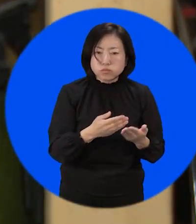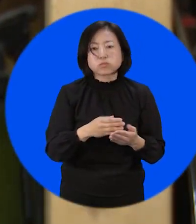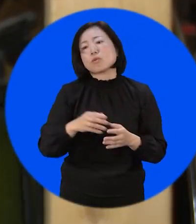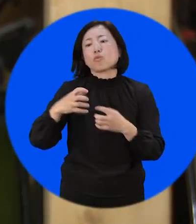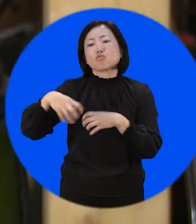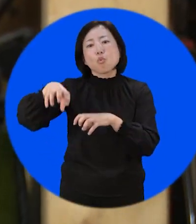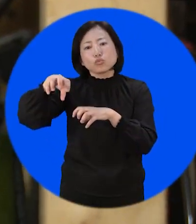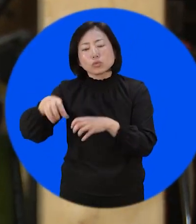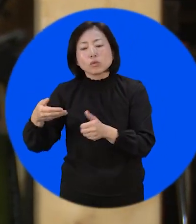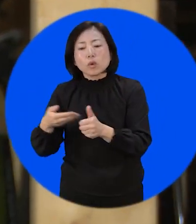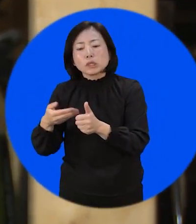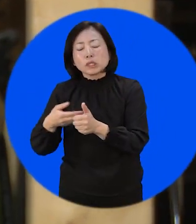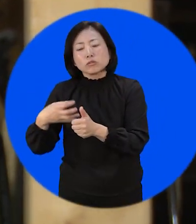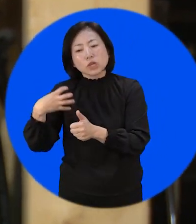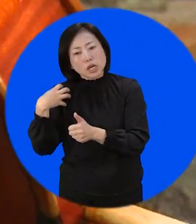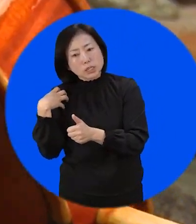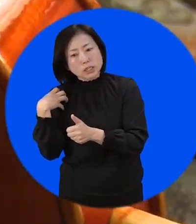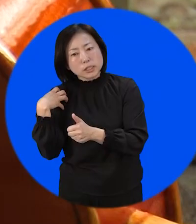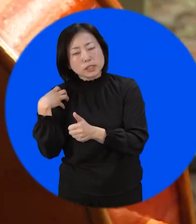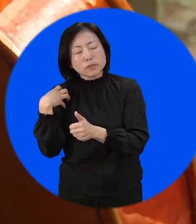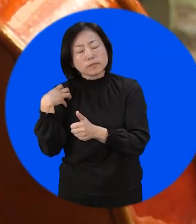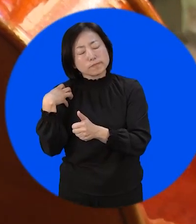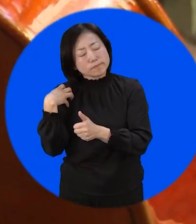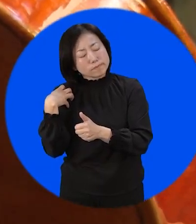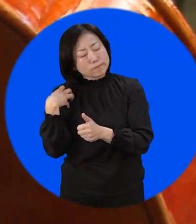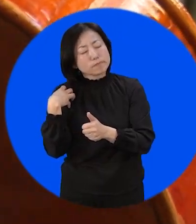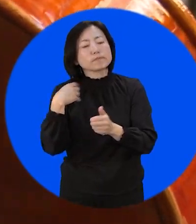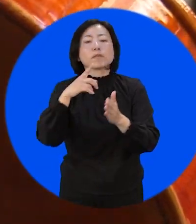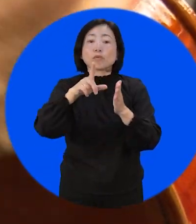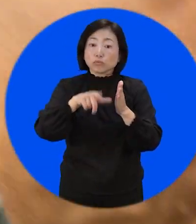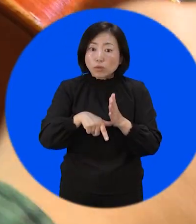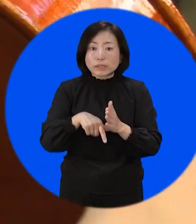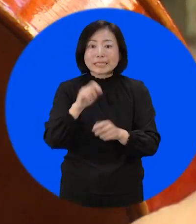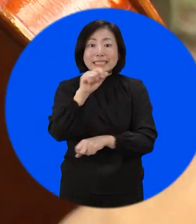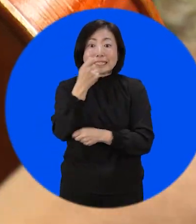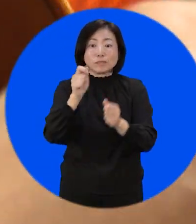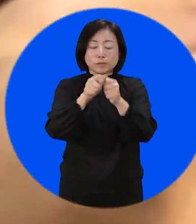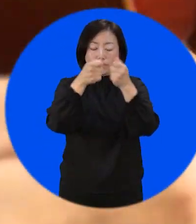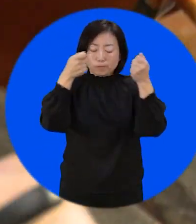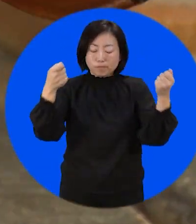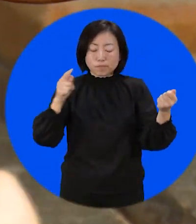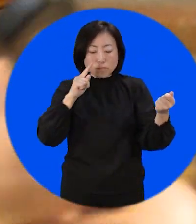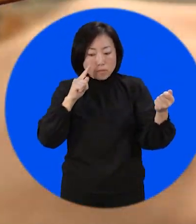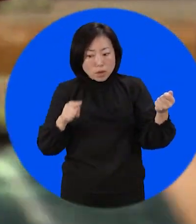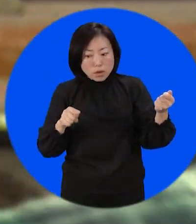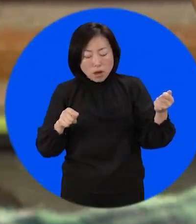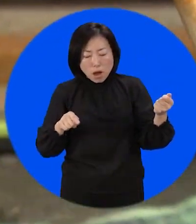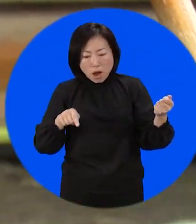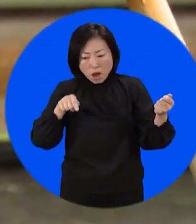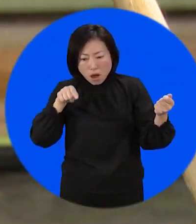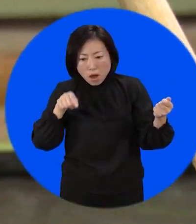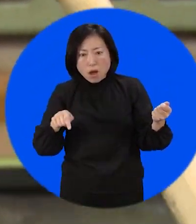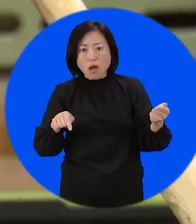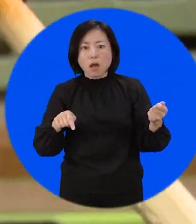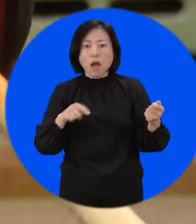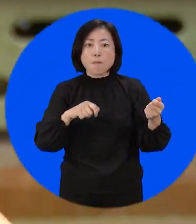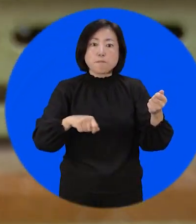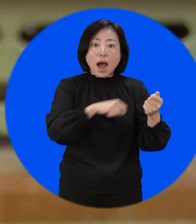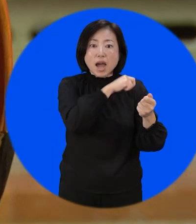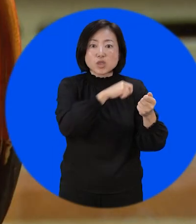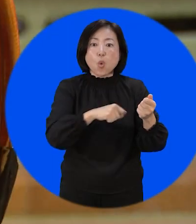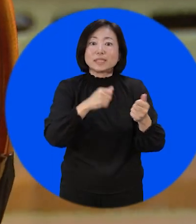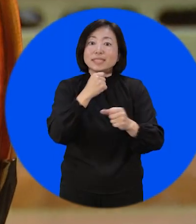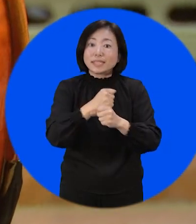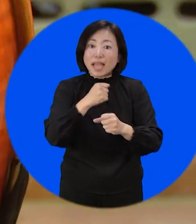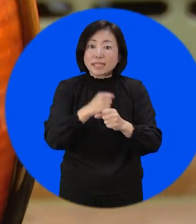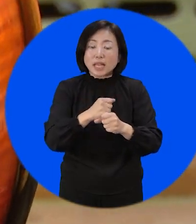ろうとしたこともありました。ある時、新聞を広げた桂さんの目に留まったのは、バイオリン製作の助